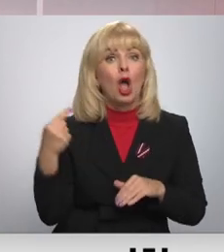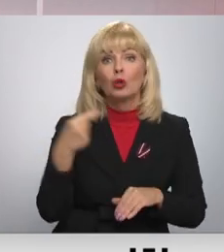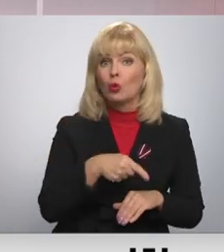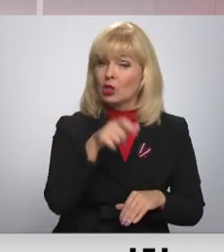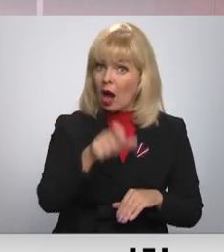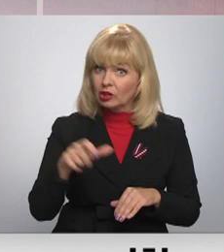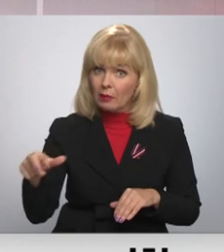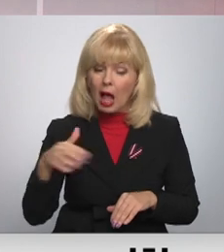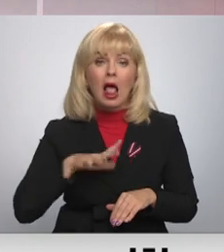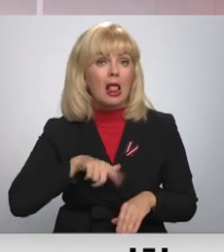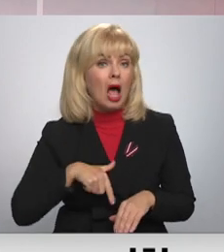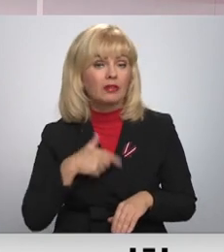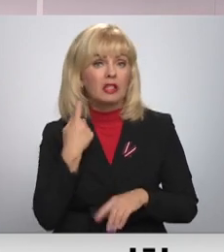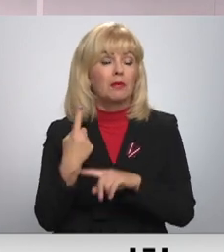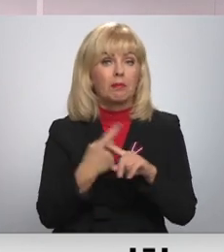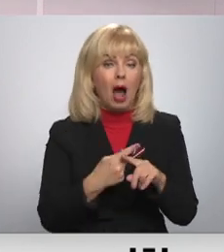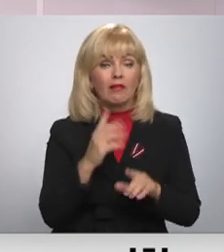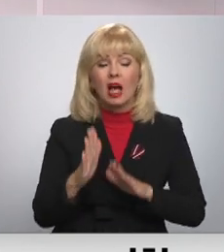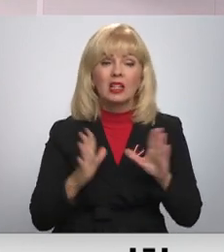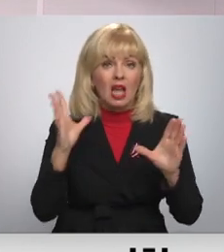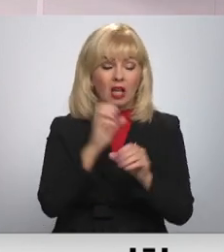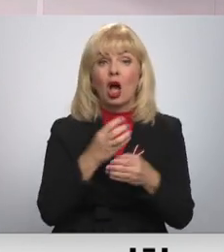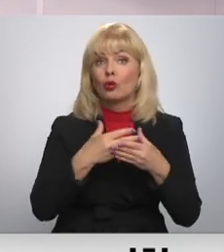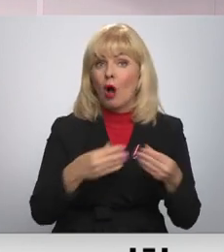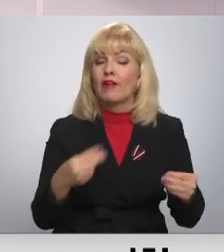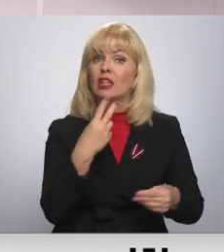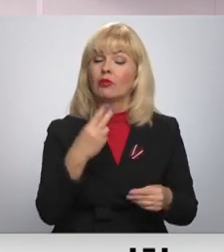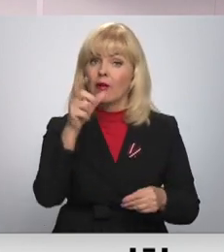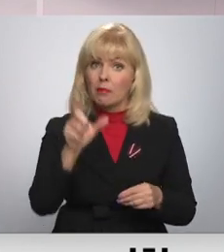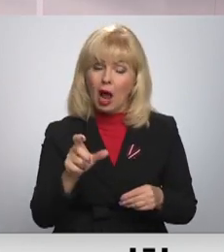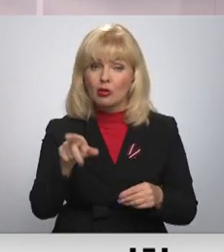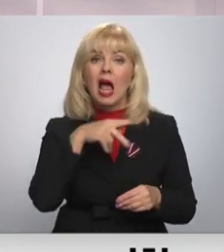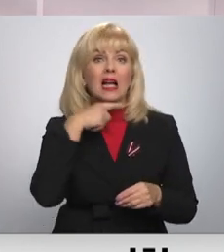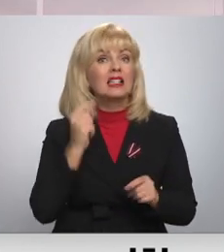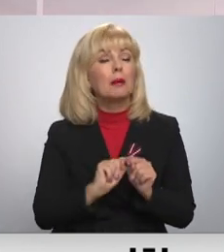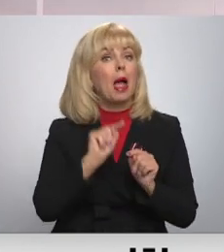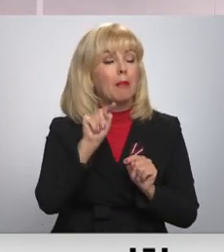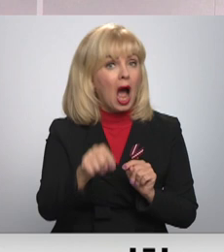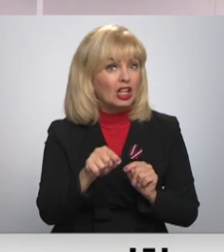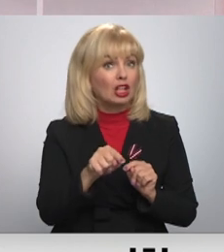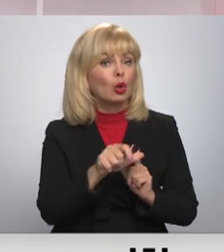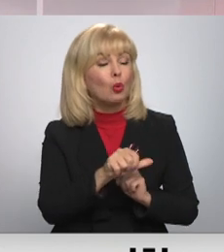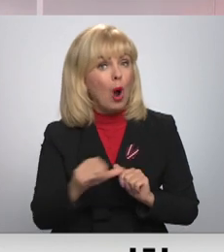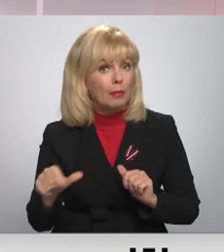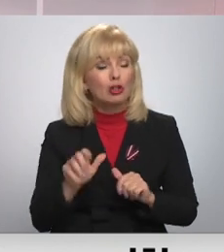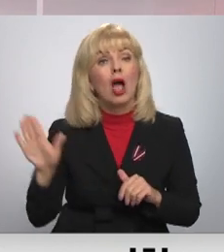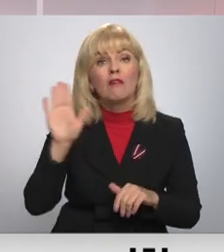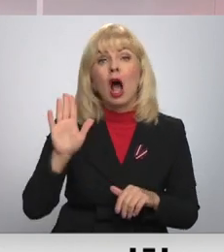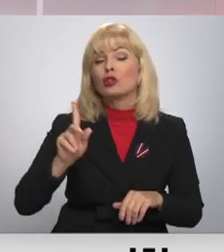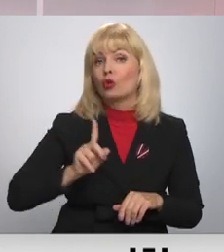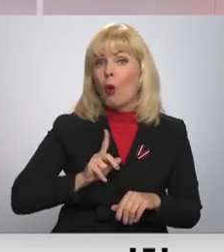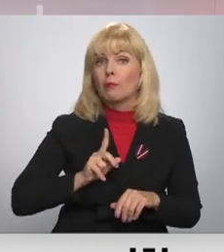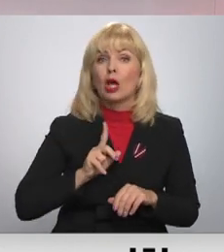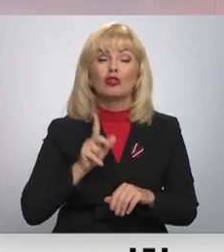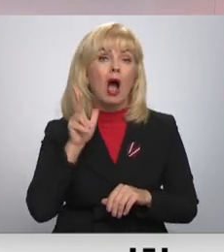uz Latvijas-Baltkrievijas robežas pagājušā diennaktī novērsta 22 personu nelikumīga robežas čērsošana. Valsts robežsardze apgalvo,